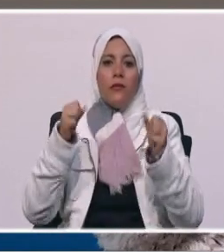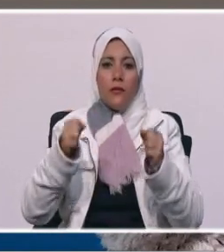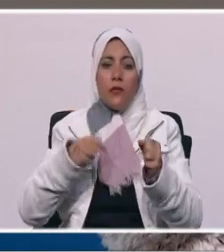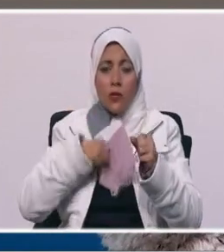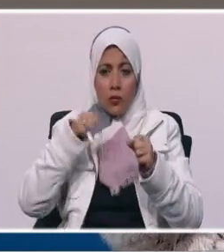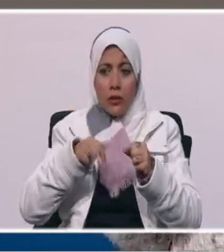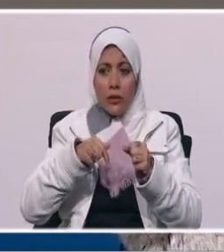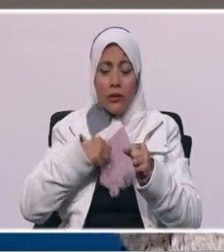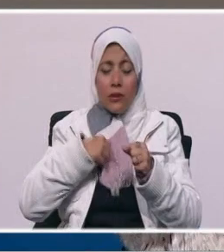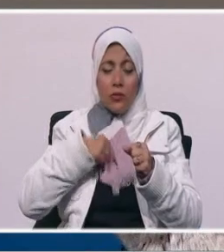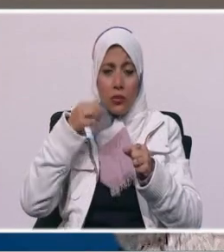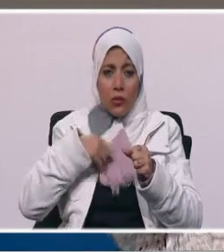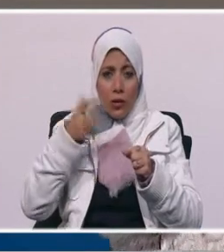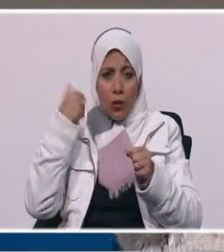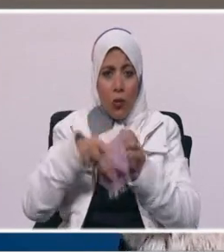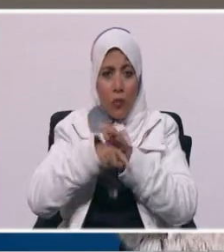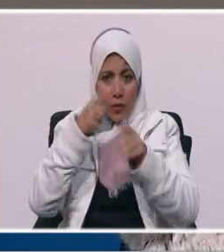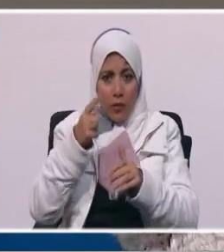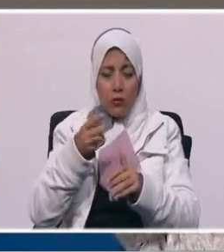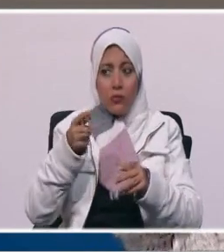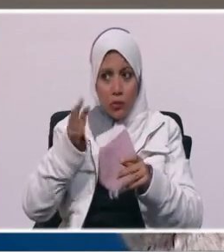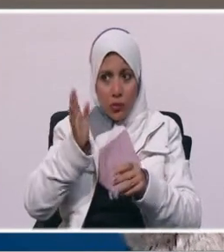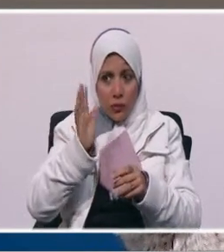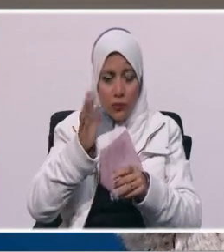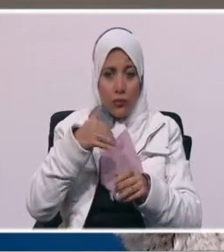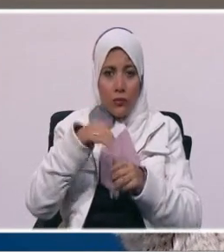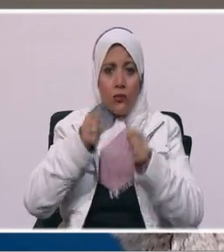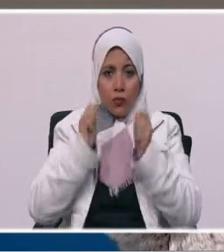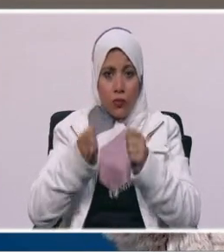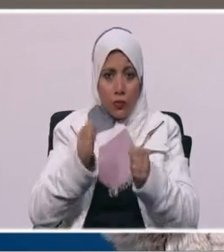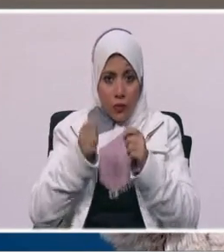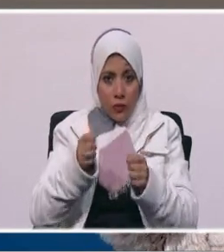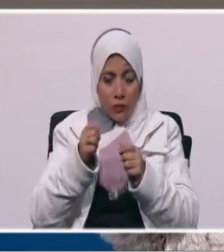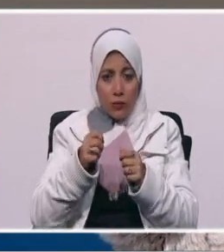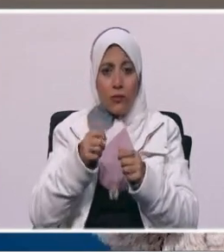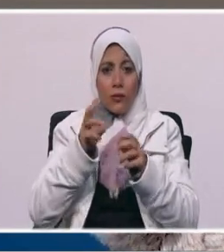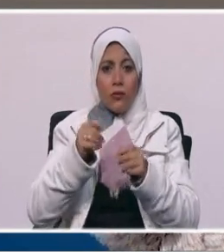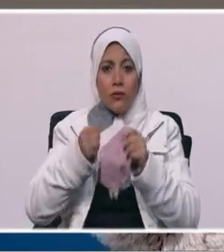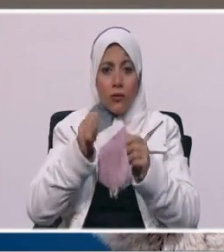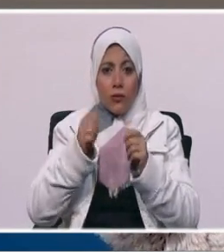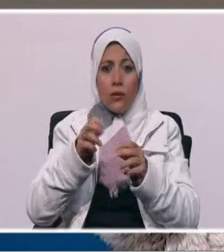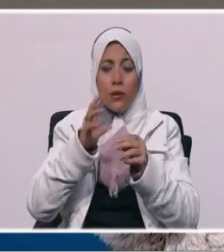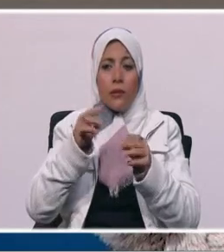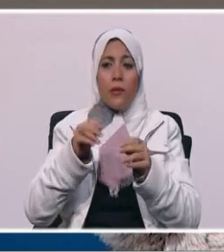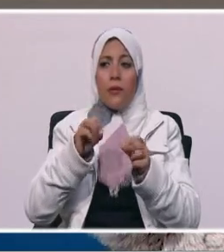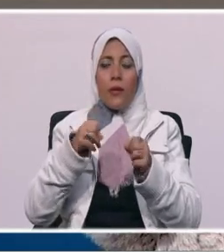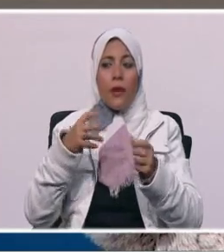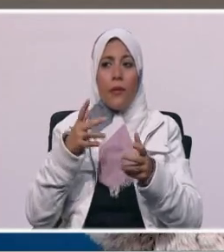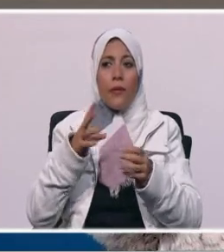فحصل ان انا في مرة برضو ركبت من غير سرج، والحصان للأسف